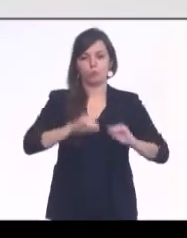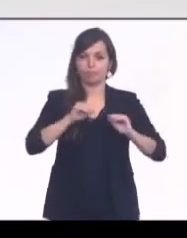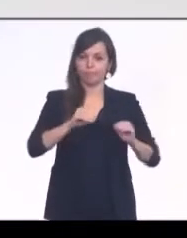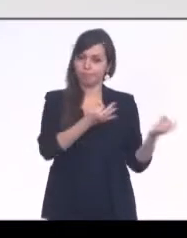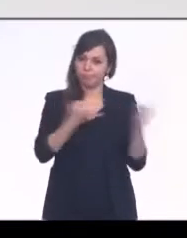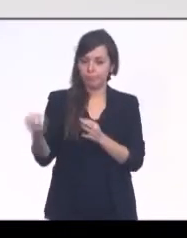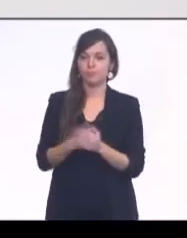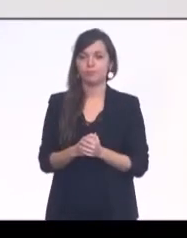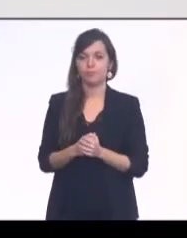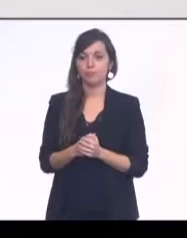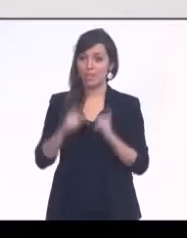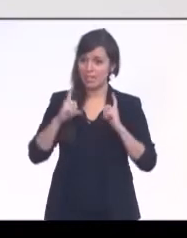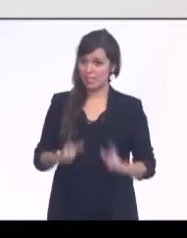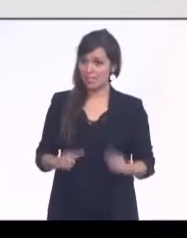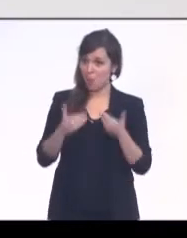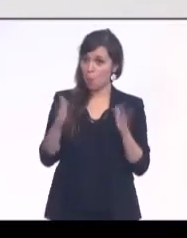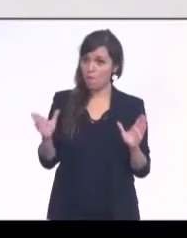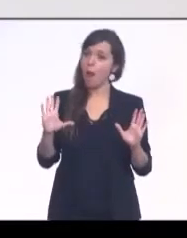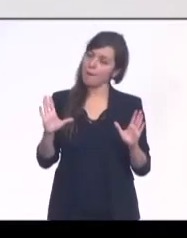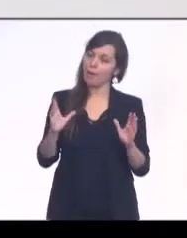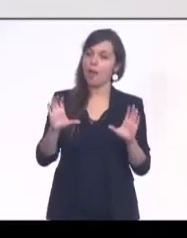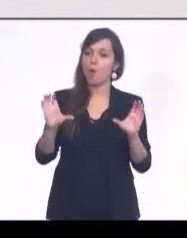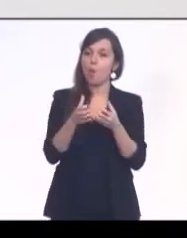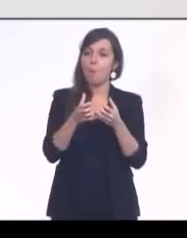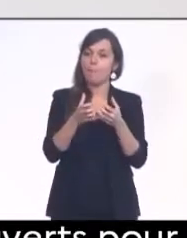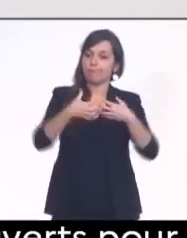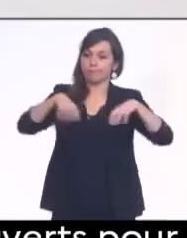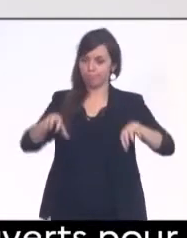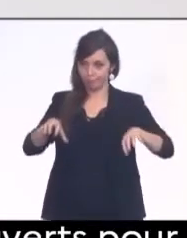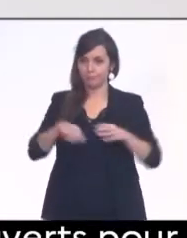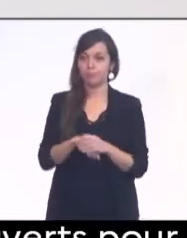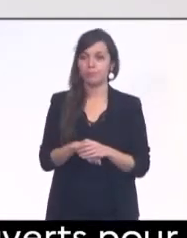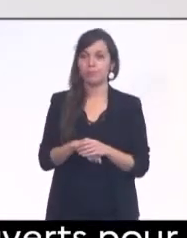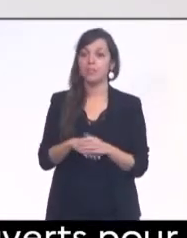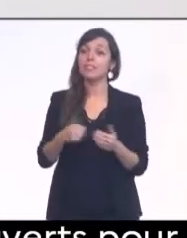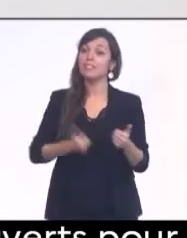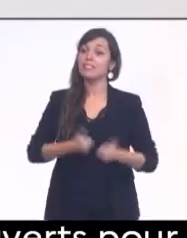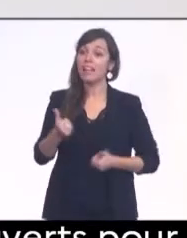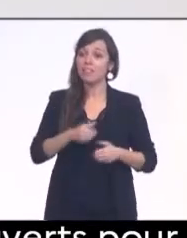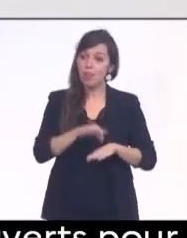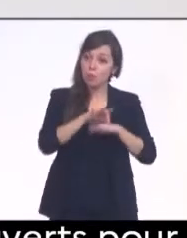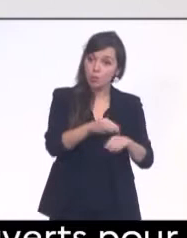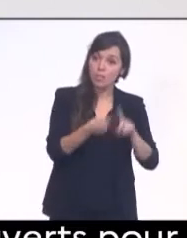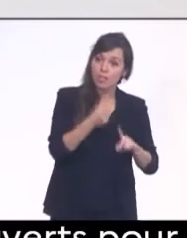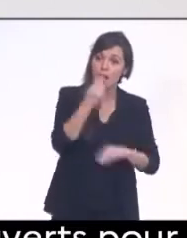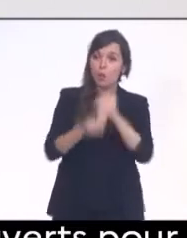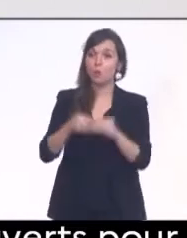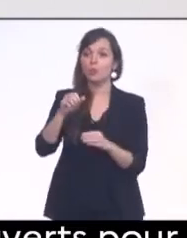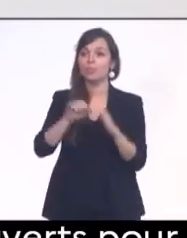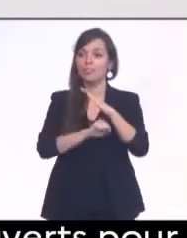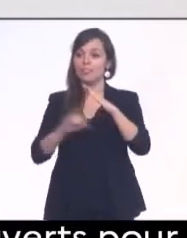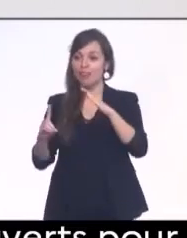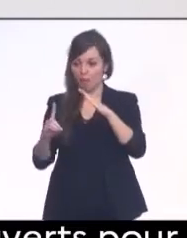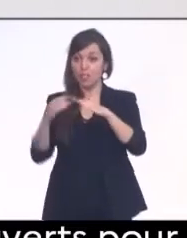Les lycées seront désormais ouverts en demi-groupe. Les accompagnements par le service d'éducation spéciale et de soins à domicile, les CESAD, au sein